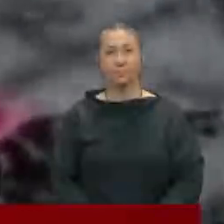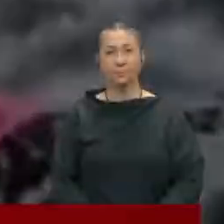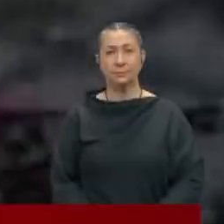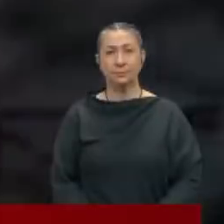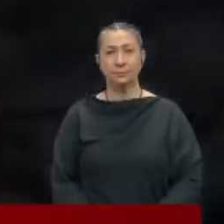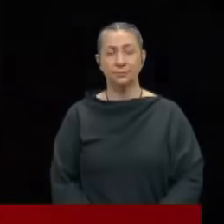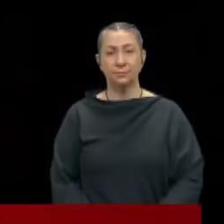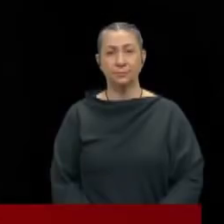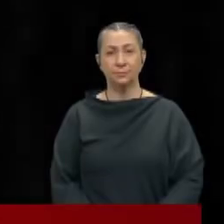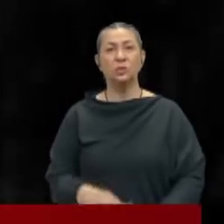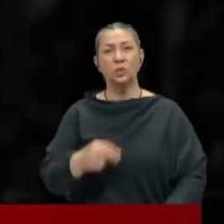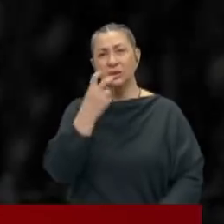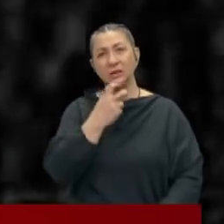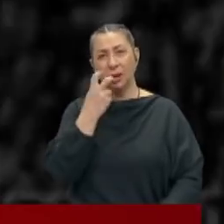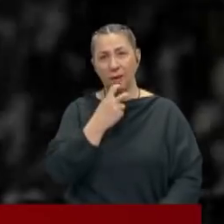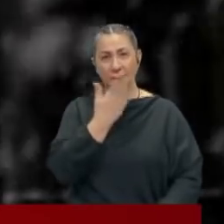eskidendi.